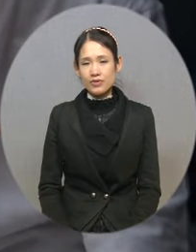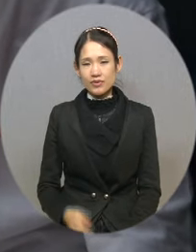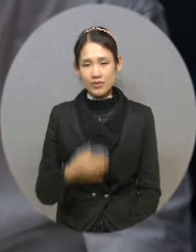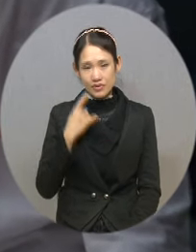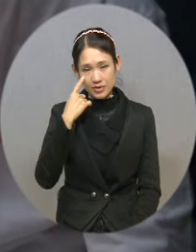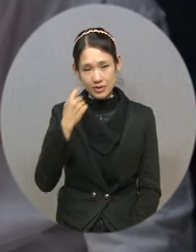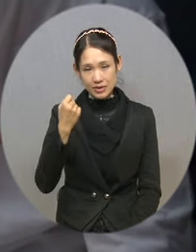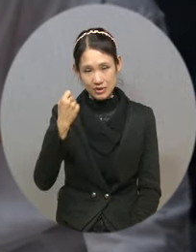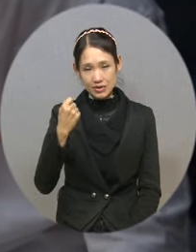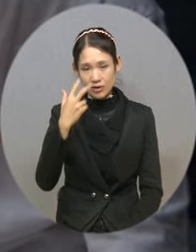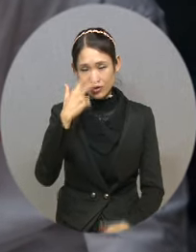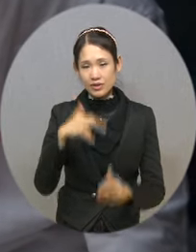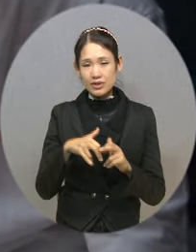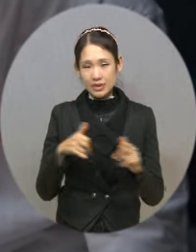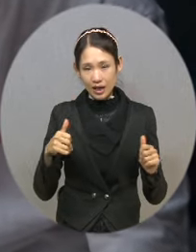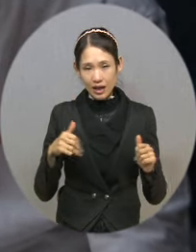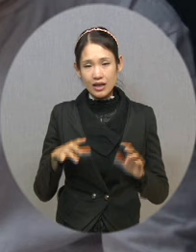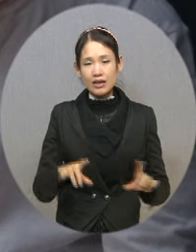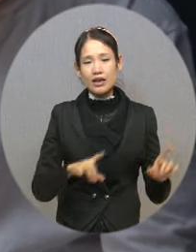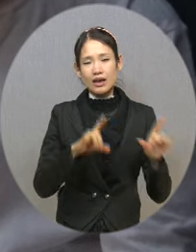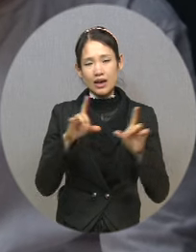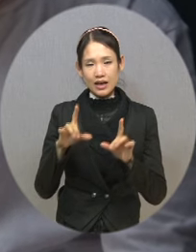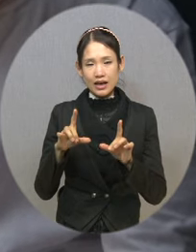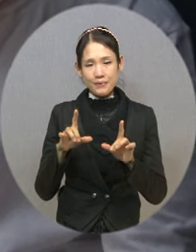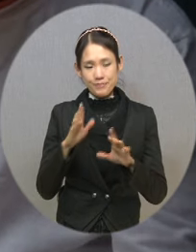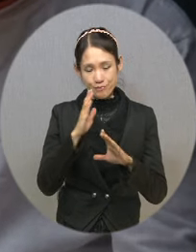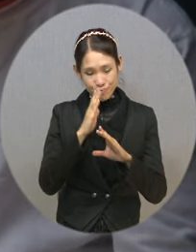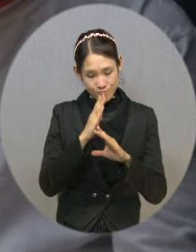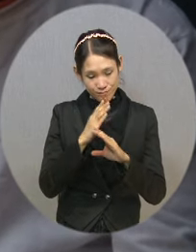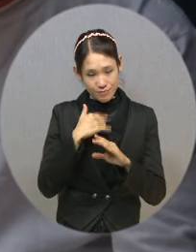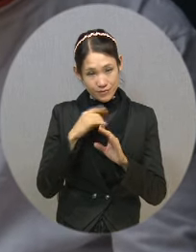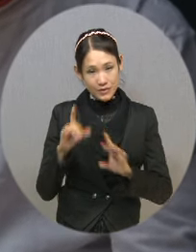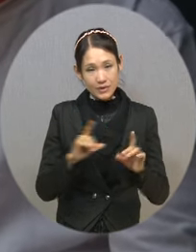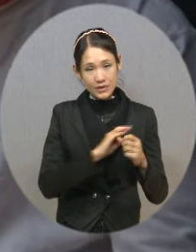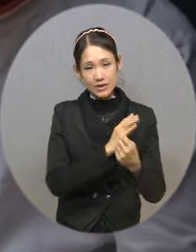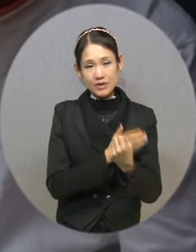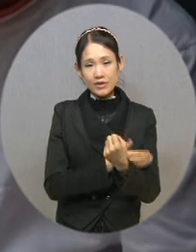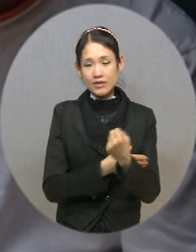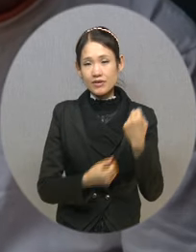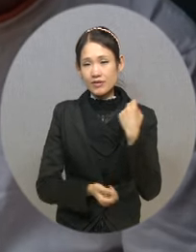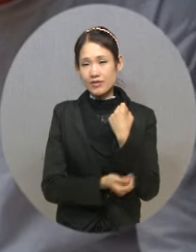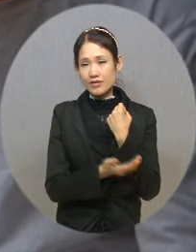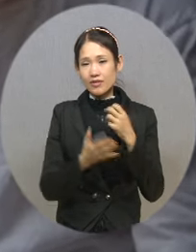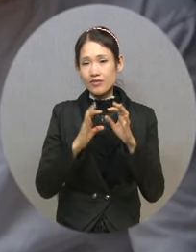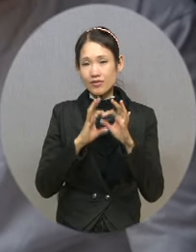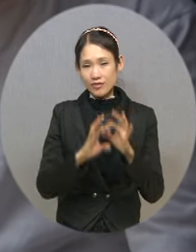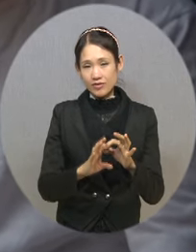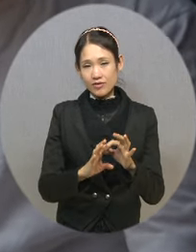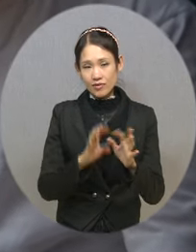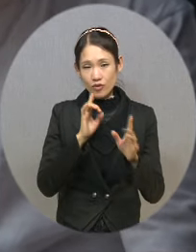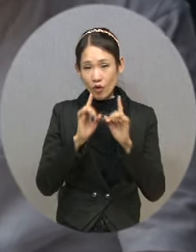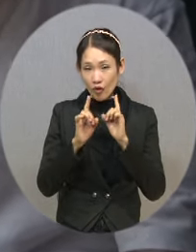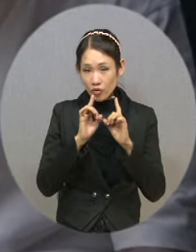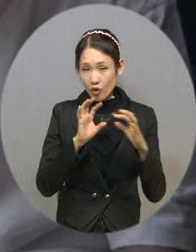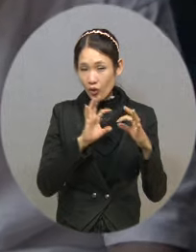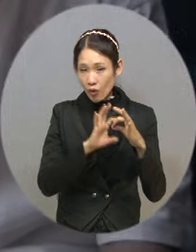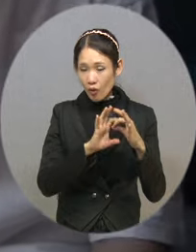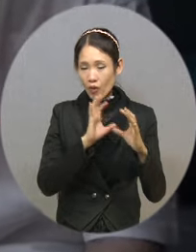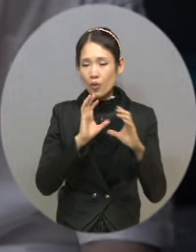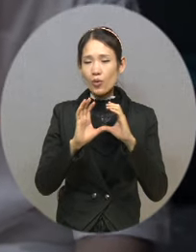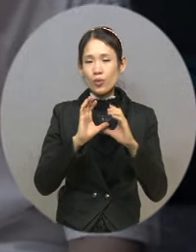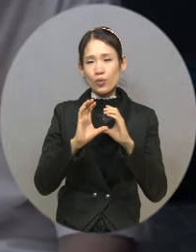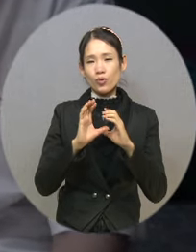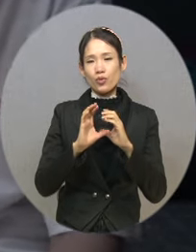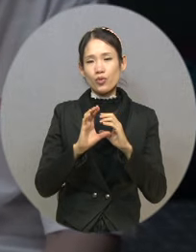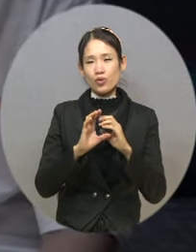저시력 시각장애인의 삶을 살아가고 있지만 제 삶의 어떤 능력과 역량을 발휘해서 언어적인 소통의